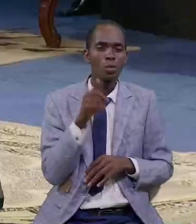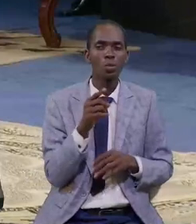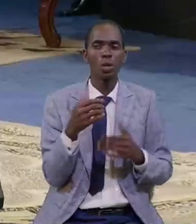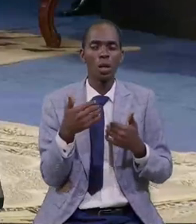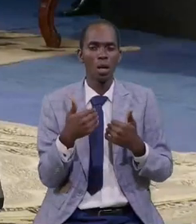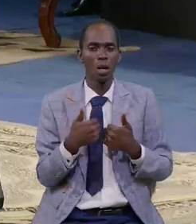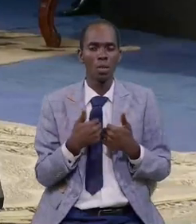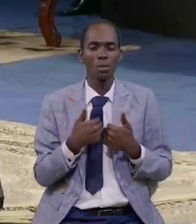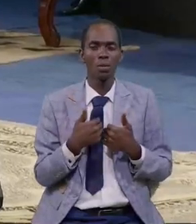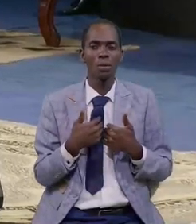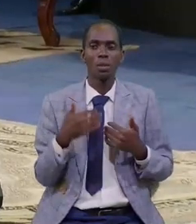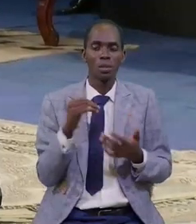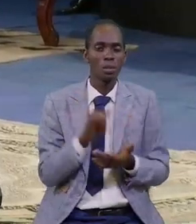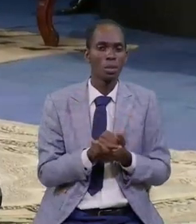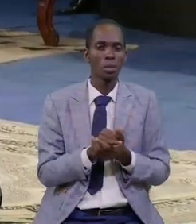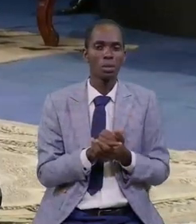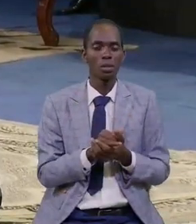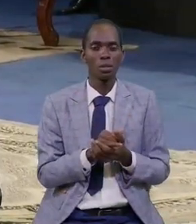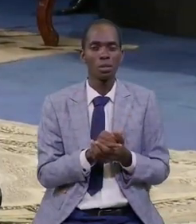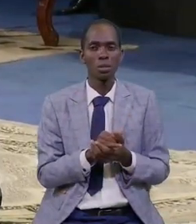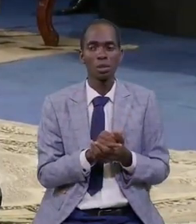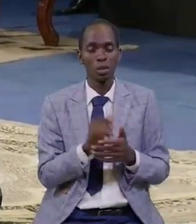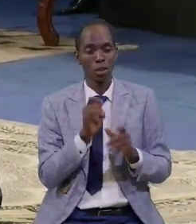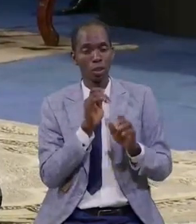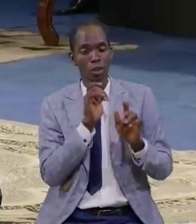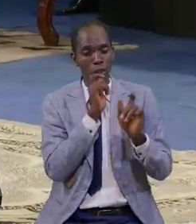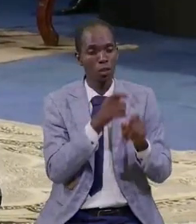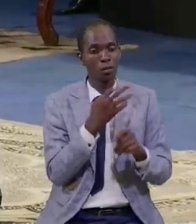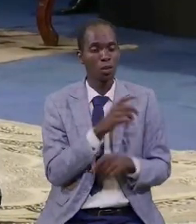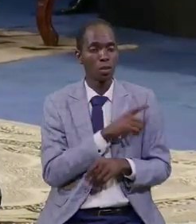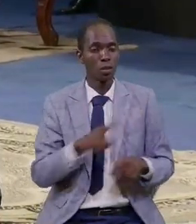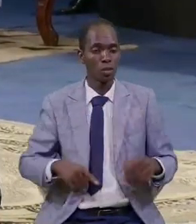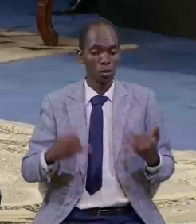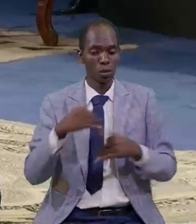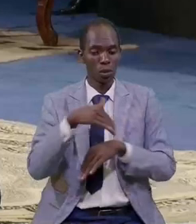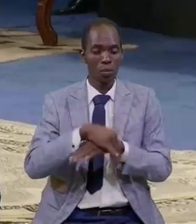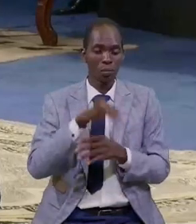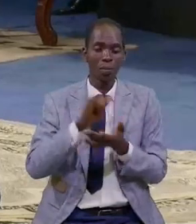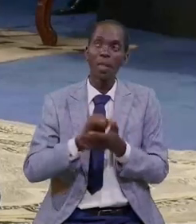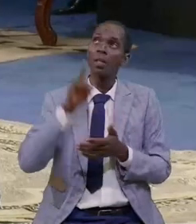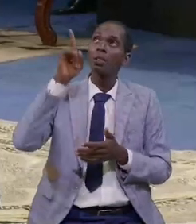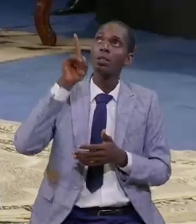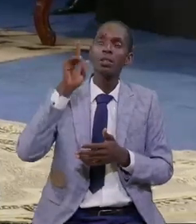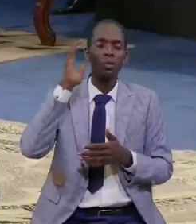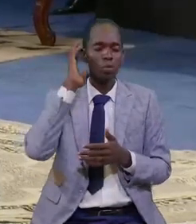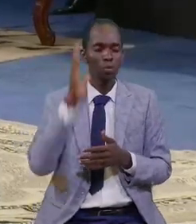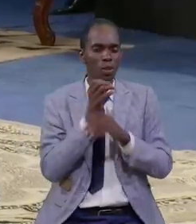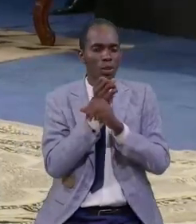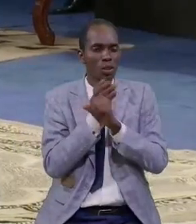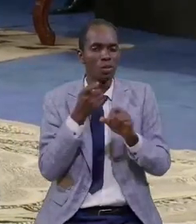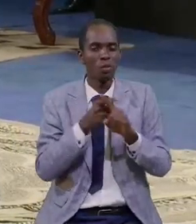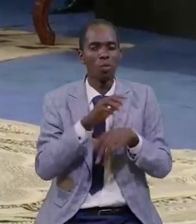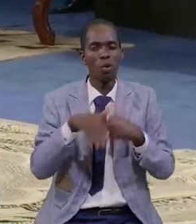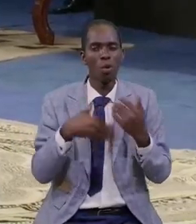auras ce don gracieux du Seigneur ce soir il va te sauver de T tes péchés lève ta main lève simplement ta